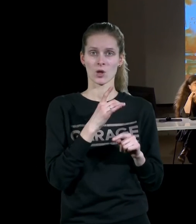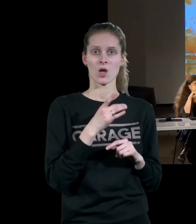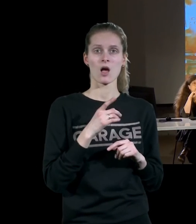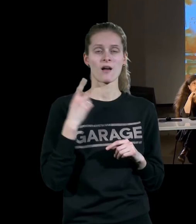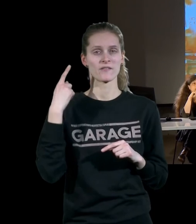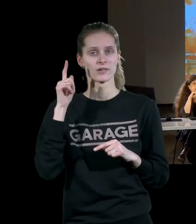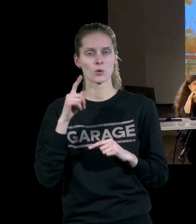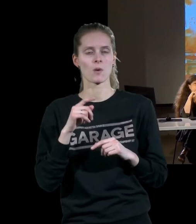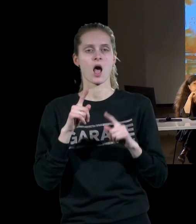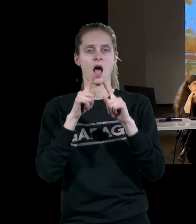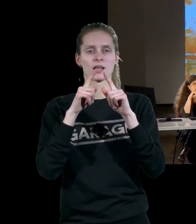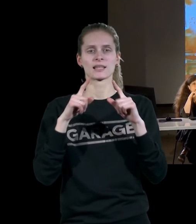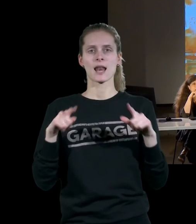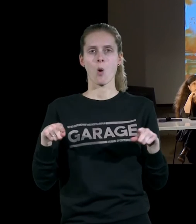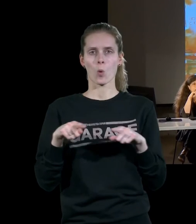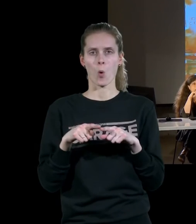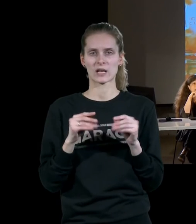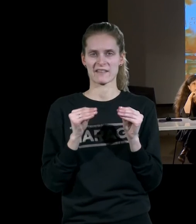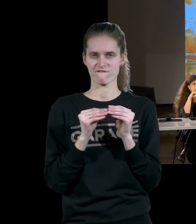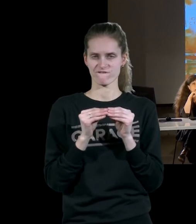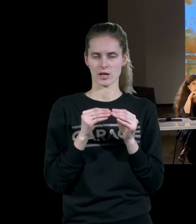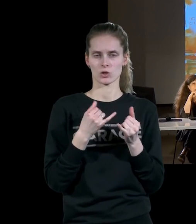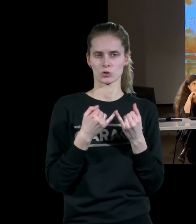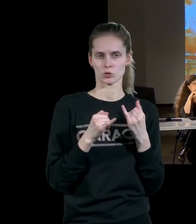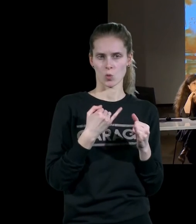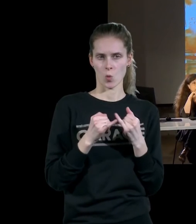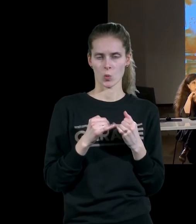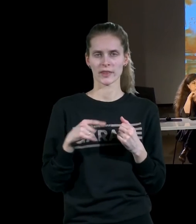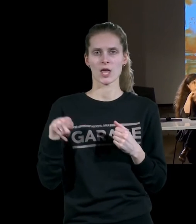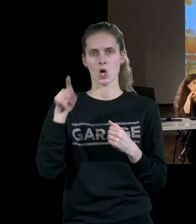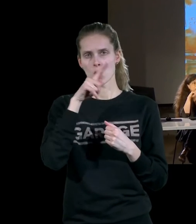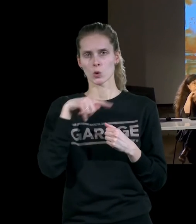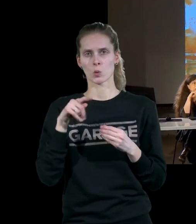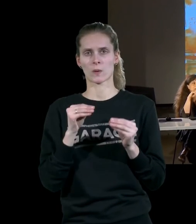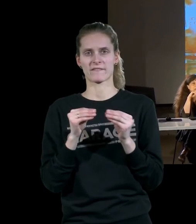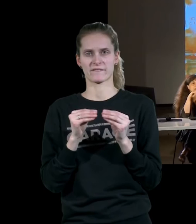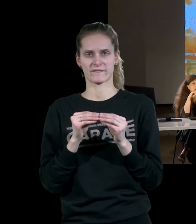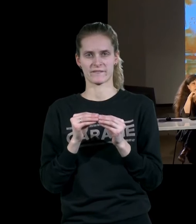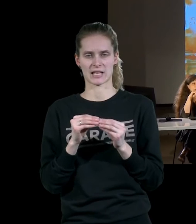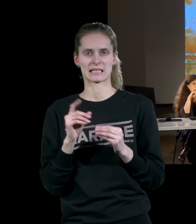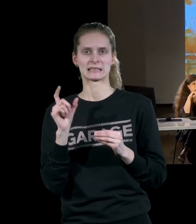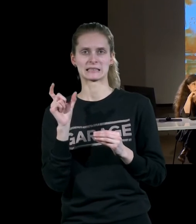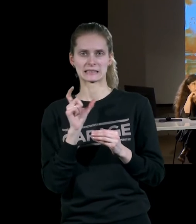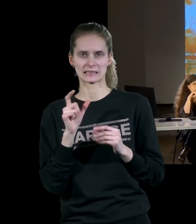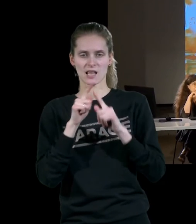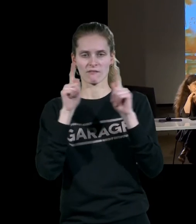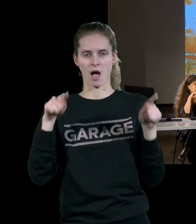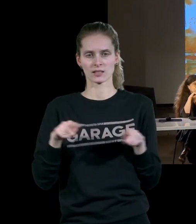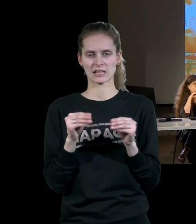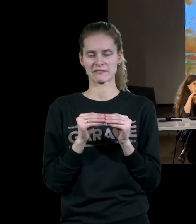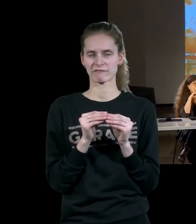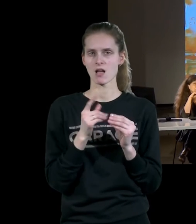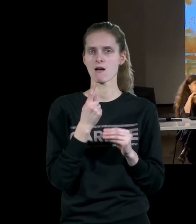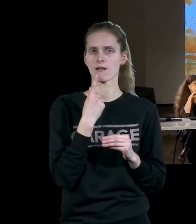по-моему, всегда желтый, квадрат всегда красный, круг всегда синий. Ротко делает следующий, Ротко и